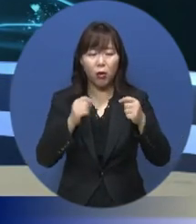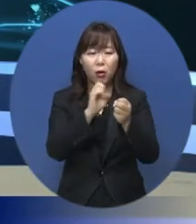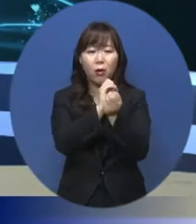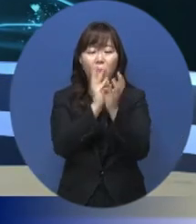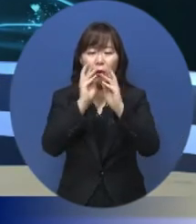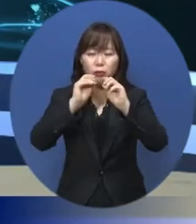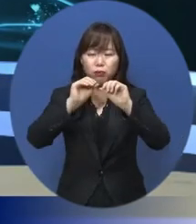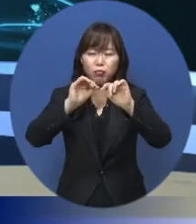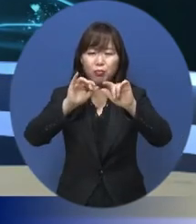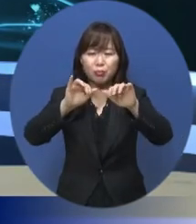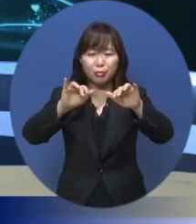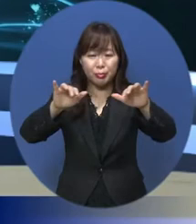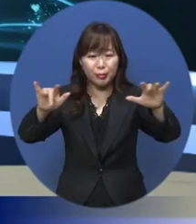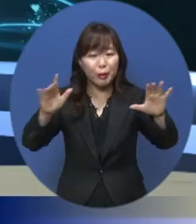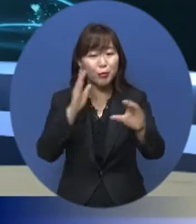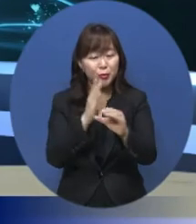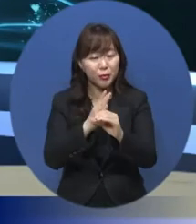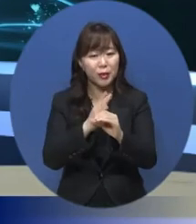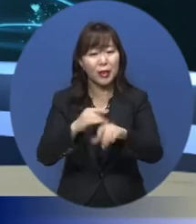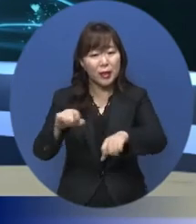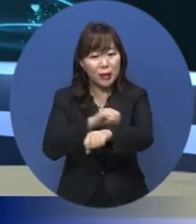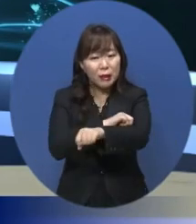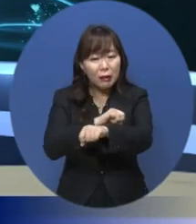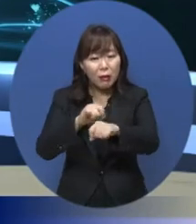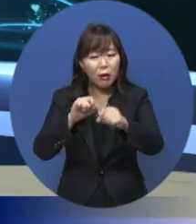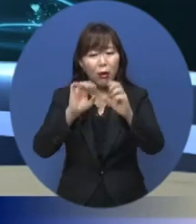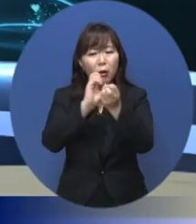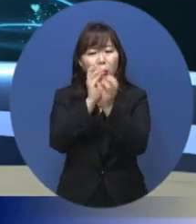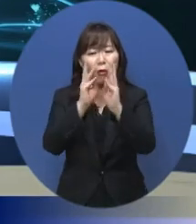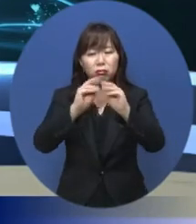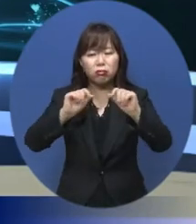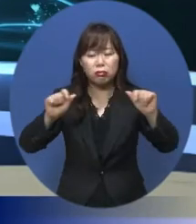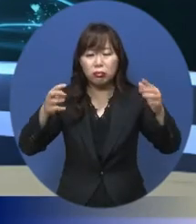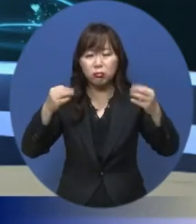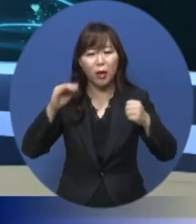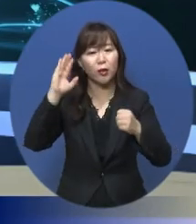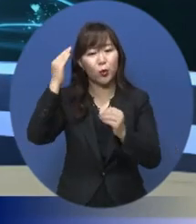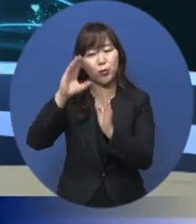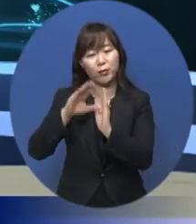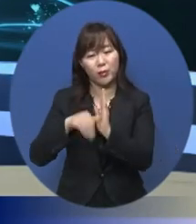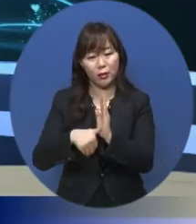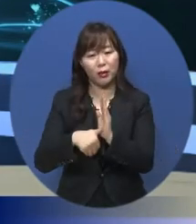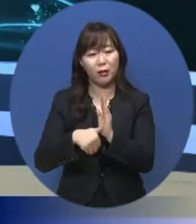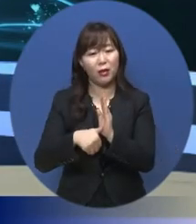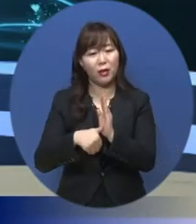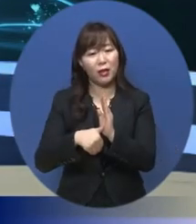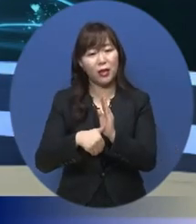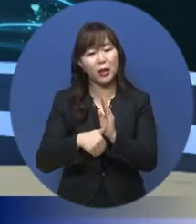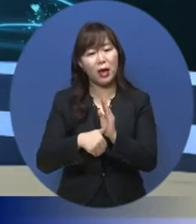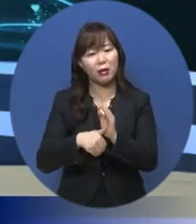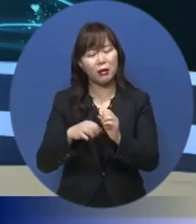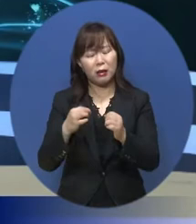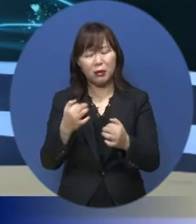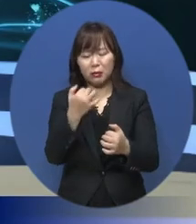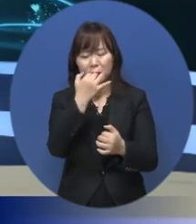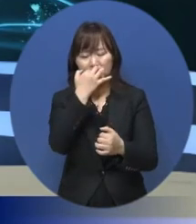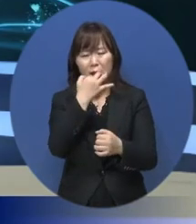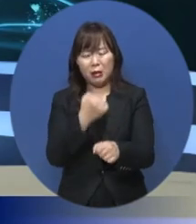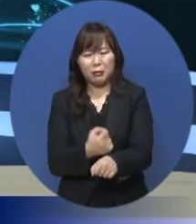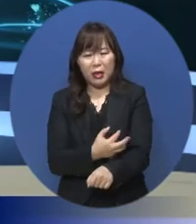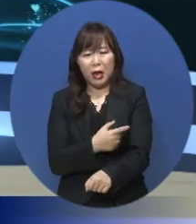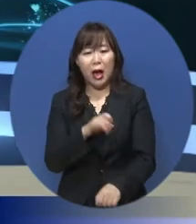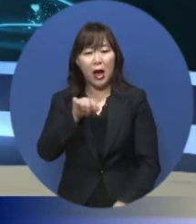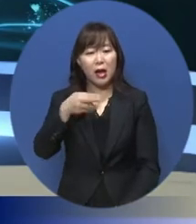도 일찍 날리고 있습니다 특히 유난히 꽃가루가 많이 날리는 요즘인데요 이 꽃가루가 알레르기 뿐 아니라